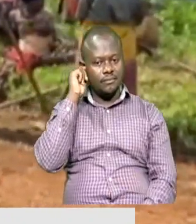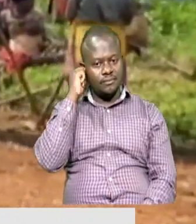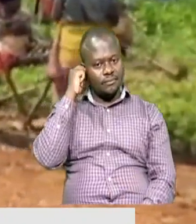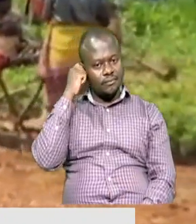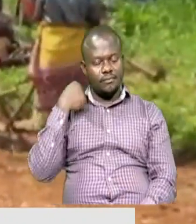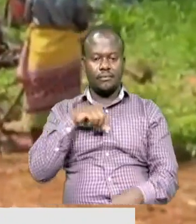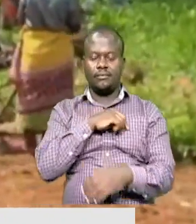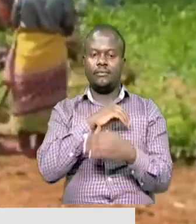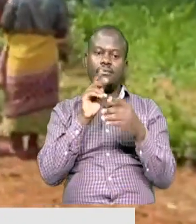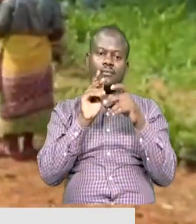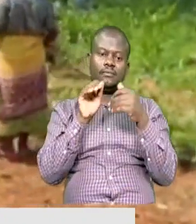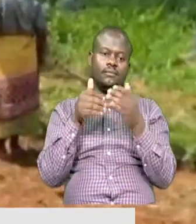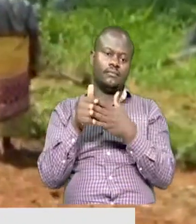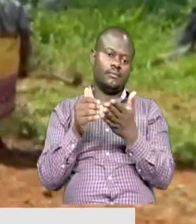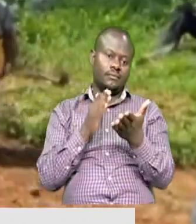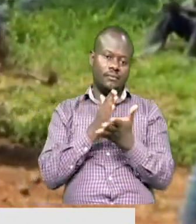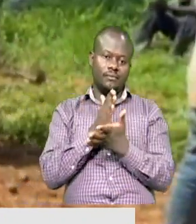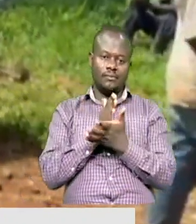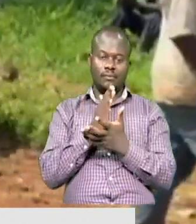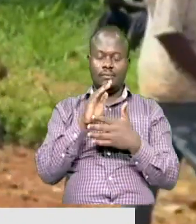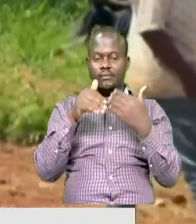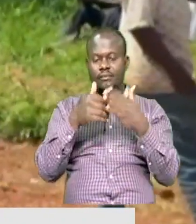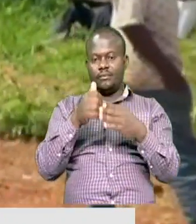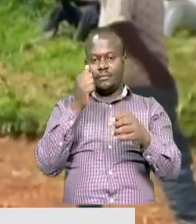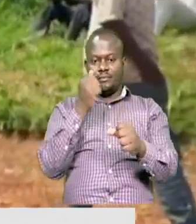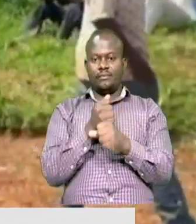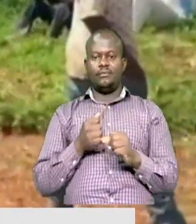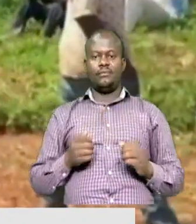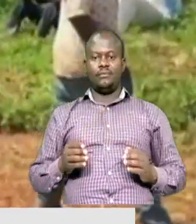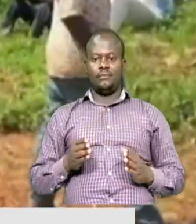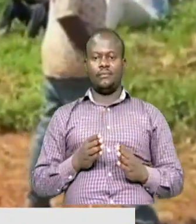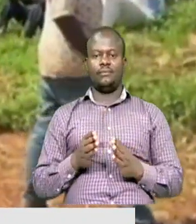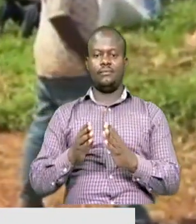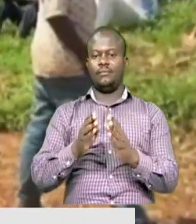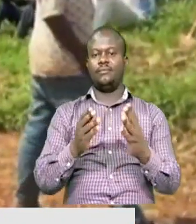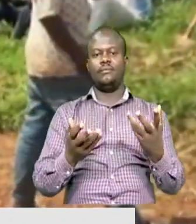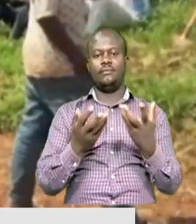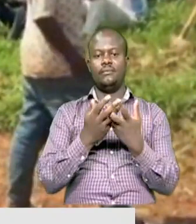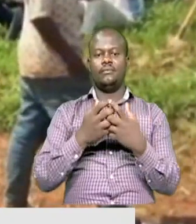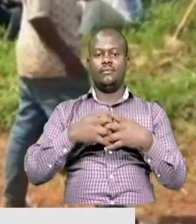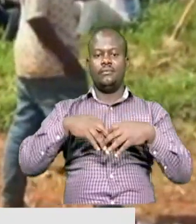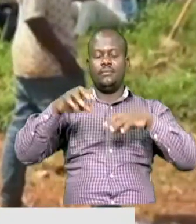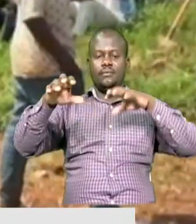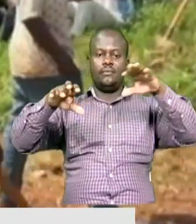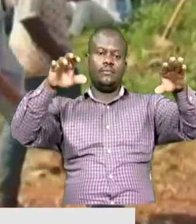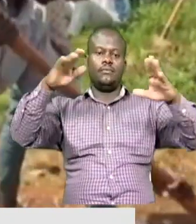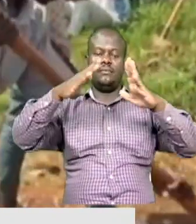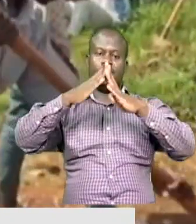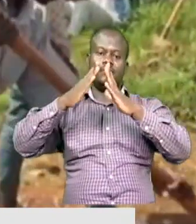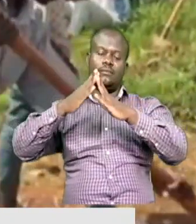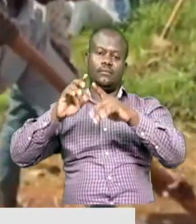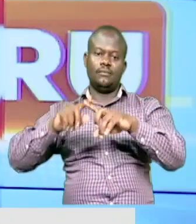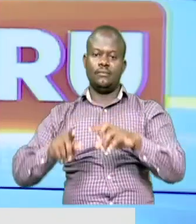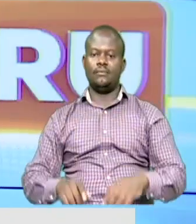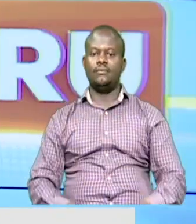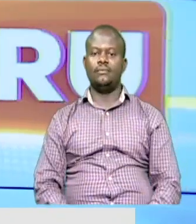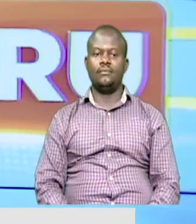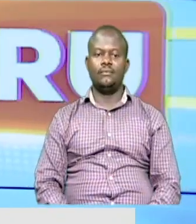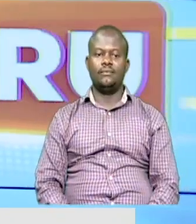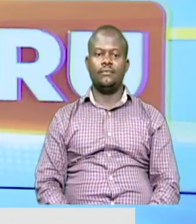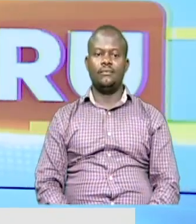ni abashaka rero mu by'ukuri bari mu muganda bikorera imihanda igenda ihuza ibintu bitandukanye